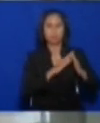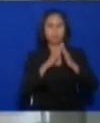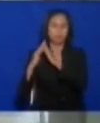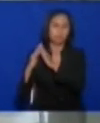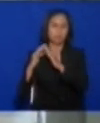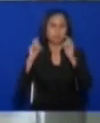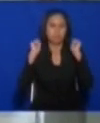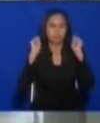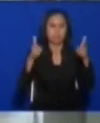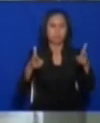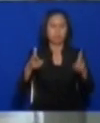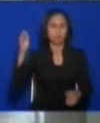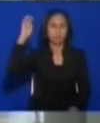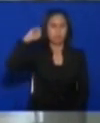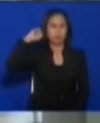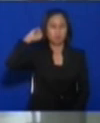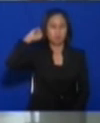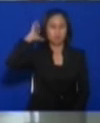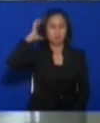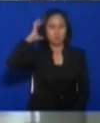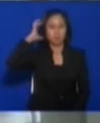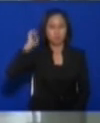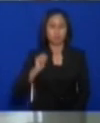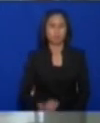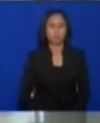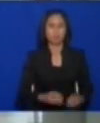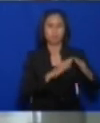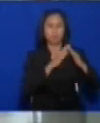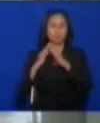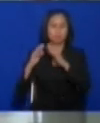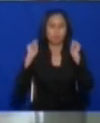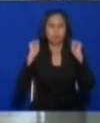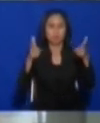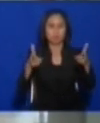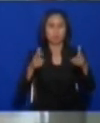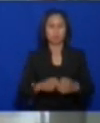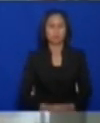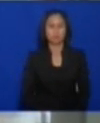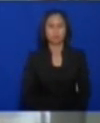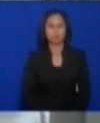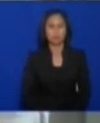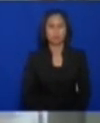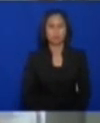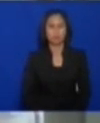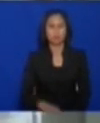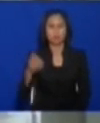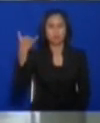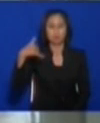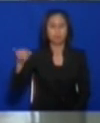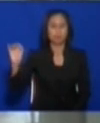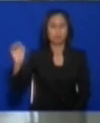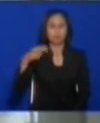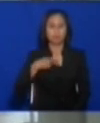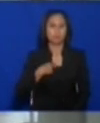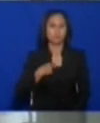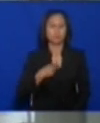di wilayahnya masing-masing yang saya banggakan masyarakat kota Tegal yang nantinya Nonton TVRI